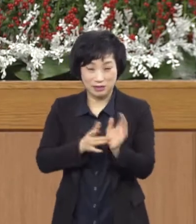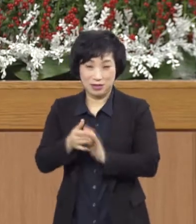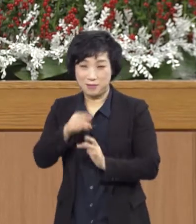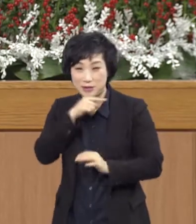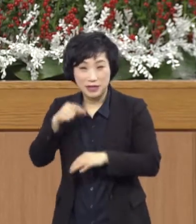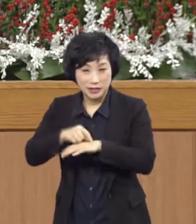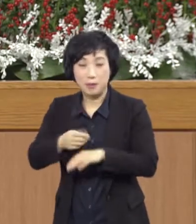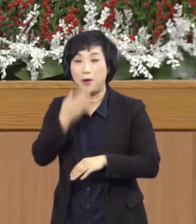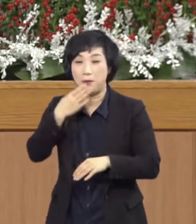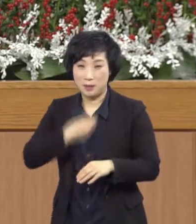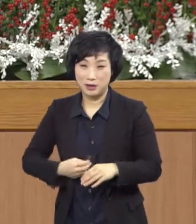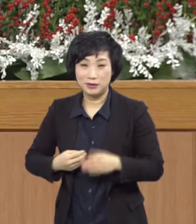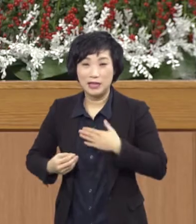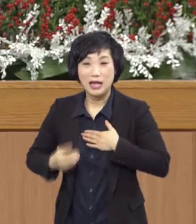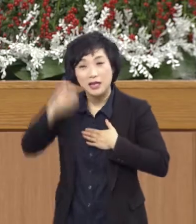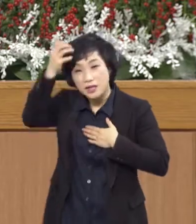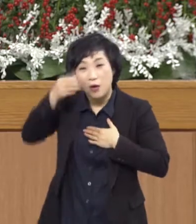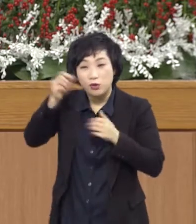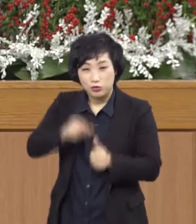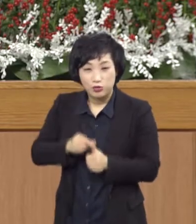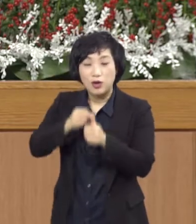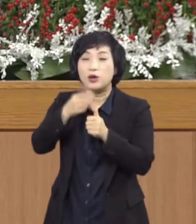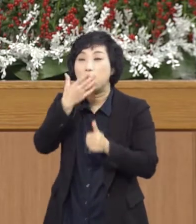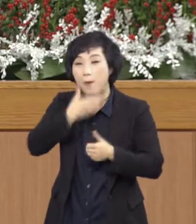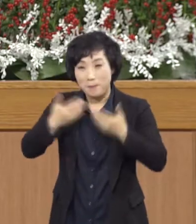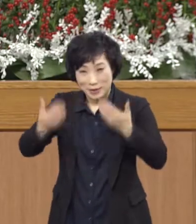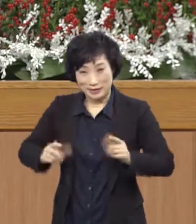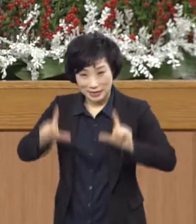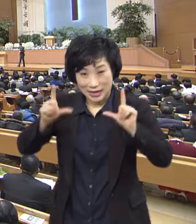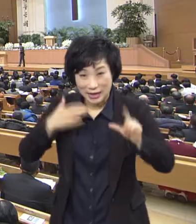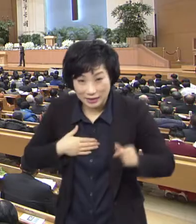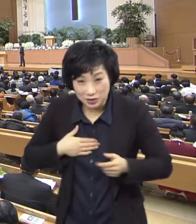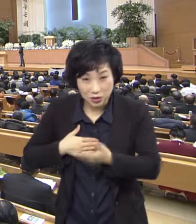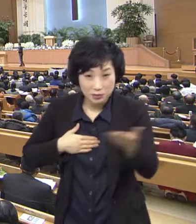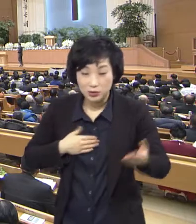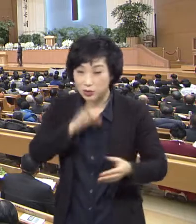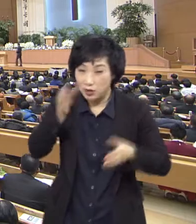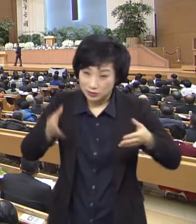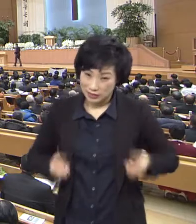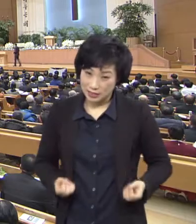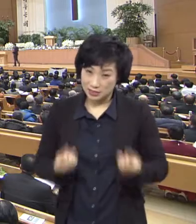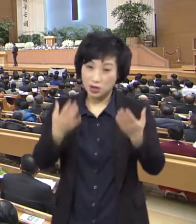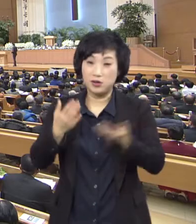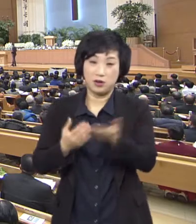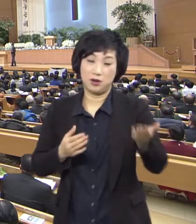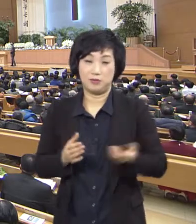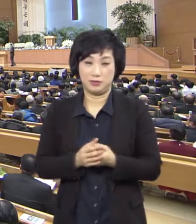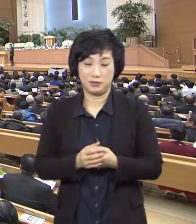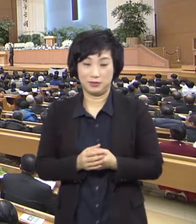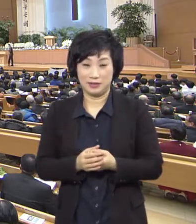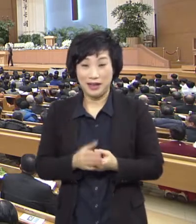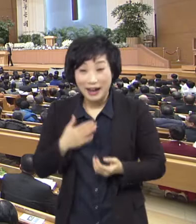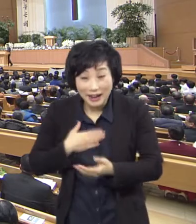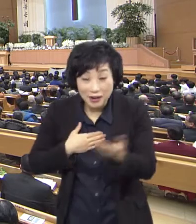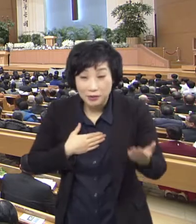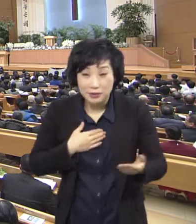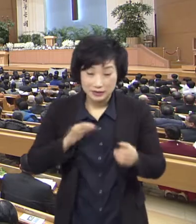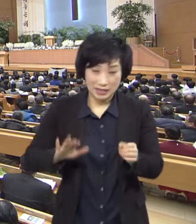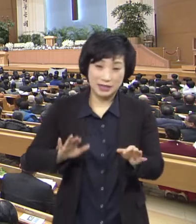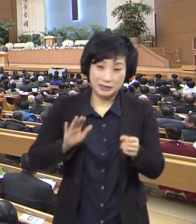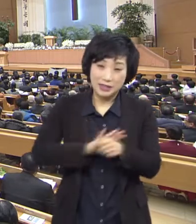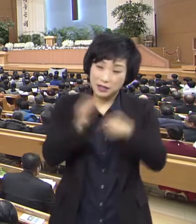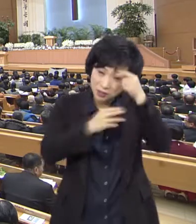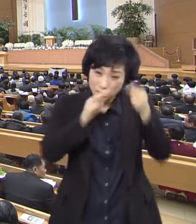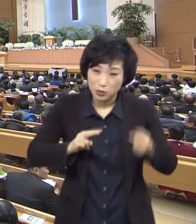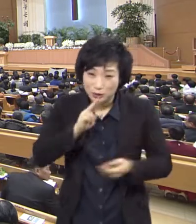내 영혼이 사는 축복의 날이 되기를 바람으로 성탄절을 지키는 것입니다. 사랑하는 성도요,